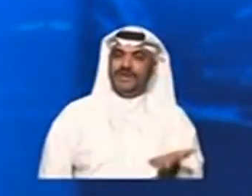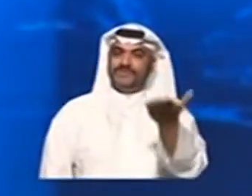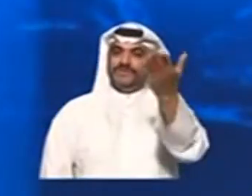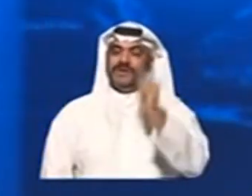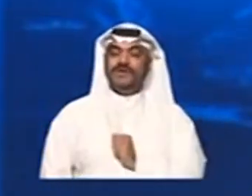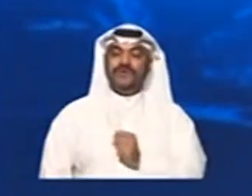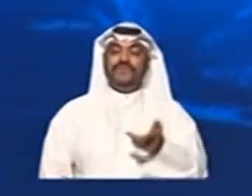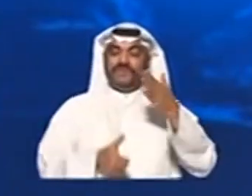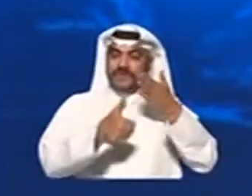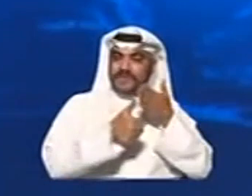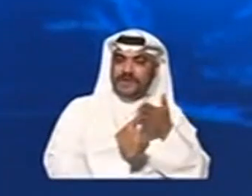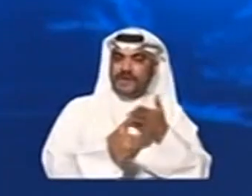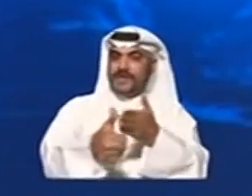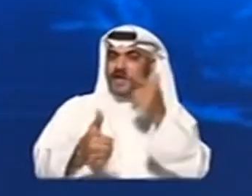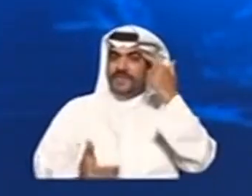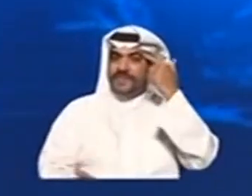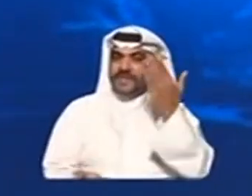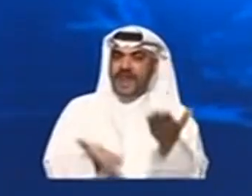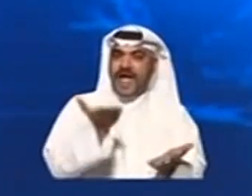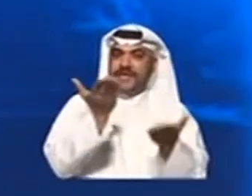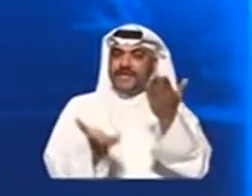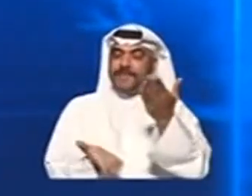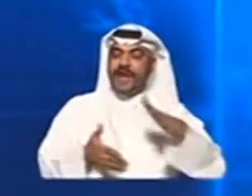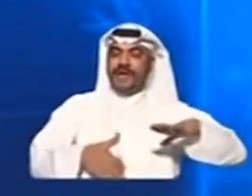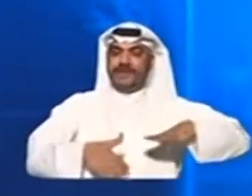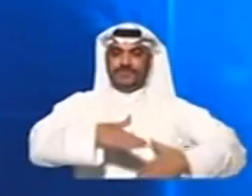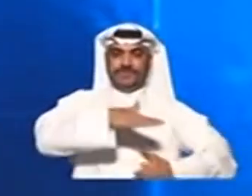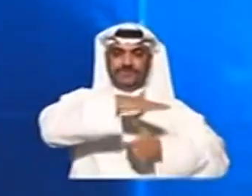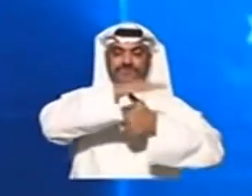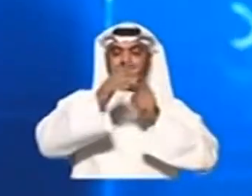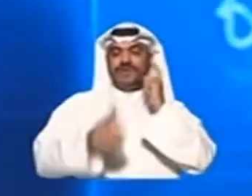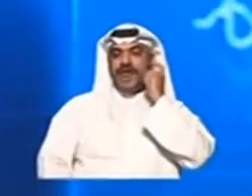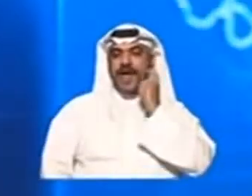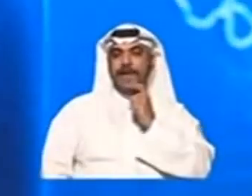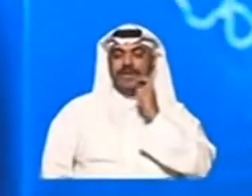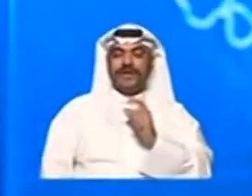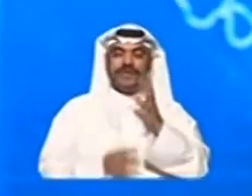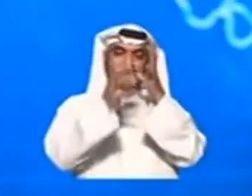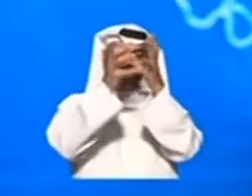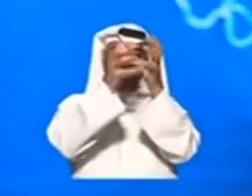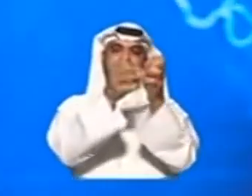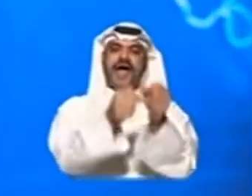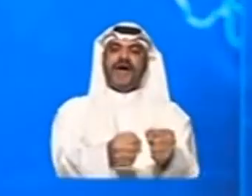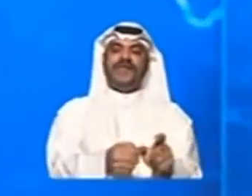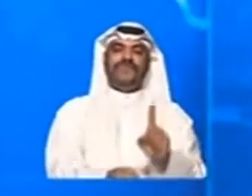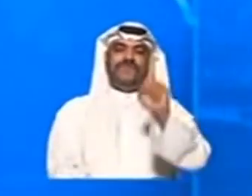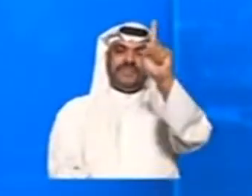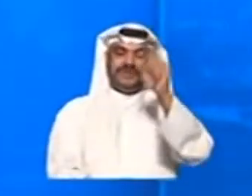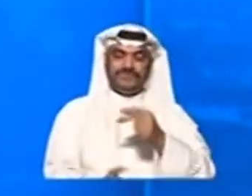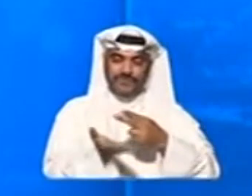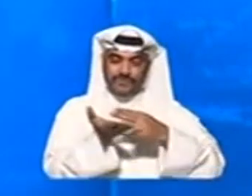والازدهار في ظل القيادة الحكيمة لأخيه صاحب السمو الشيخ خليفة بن زايد